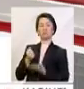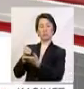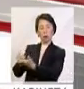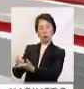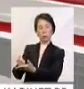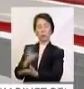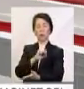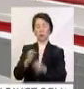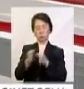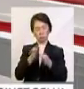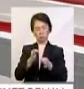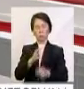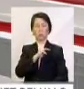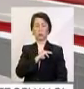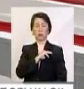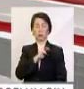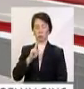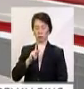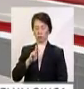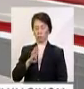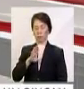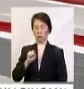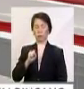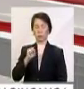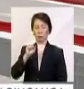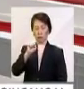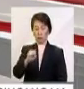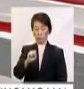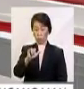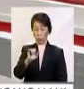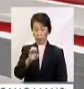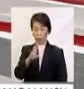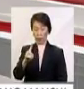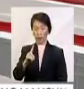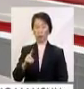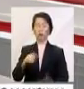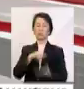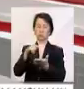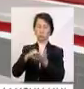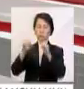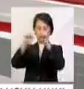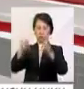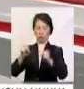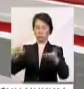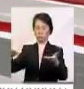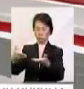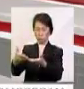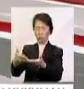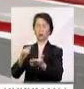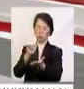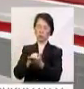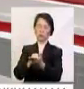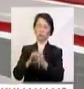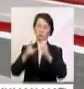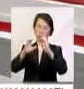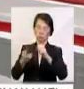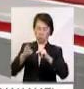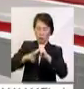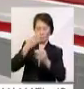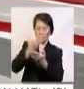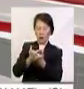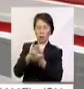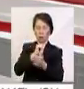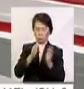Selain itu, jelas Menteri Belia dan Sukan Syed Saddiq Syed Abdul Rahman, jadi sistem juga akan diperkenalkan sebagai antara langkah-langkah penambahbaikan